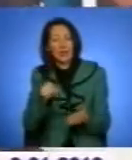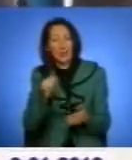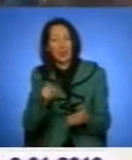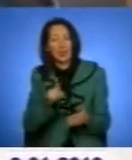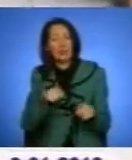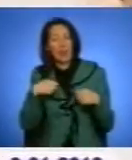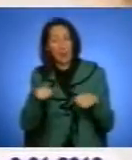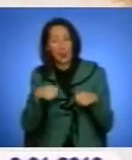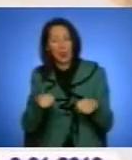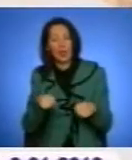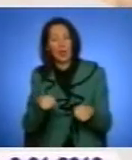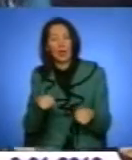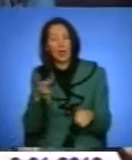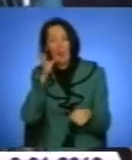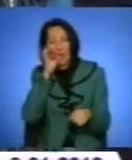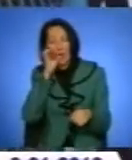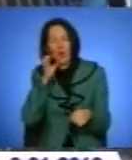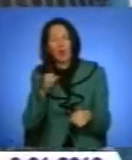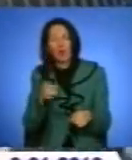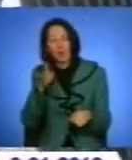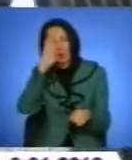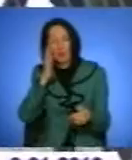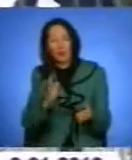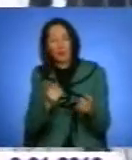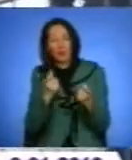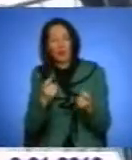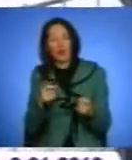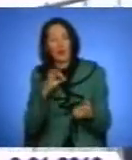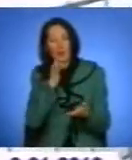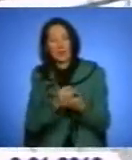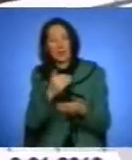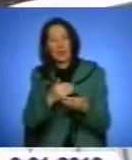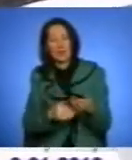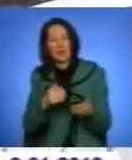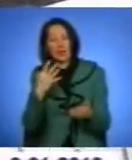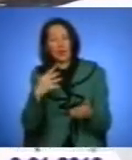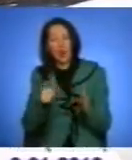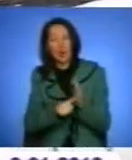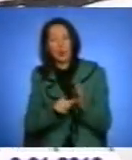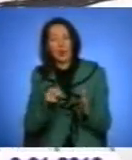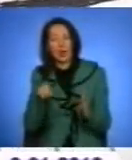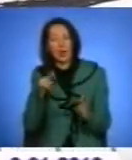чоловіків буде притягнуто до відповідальності за статтею 176 Адміністративного кодексу України.